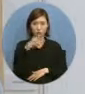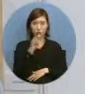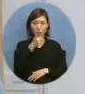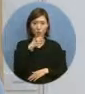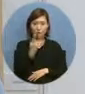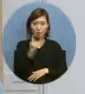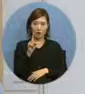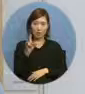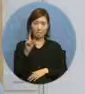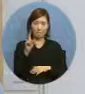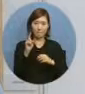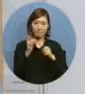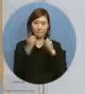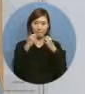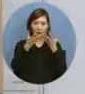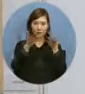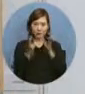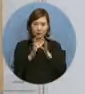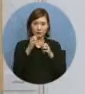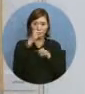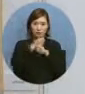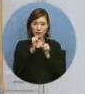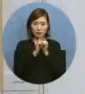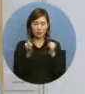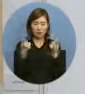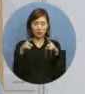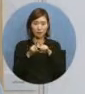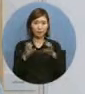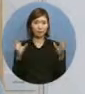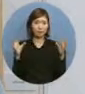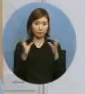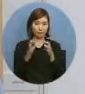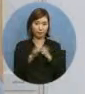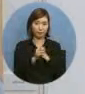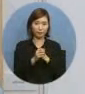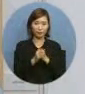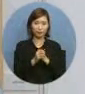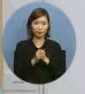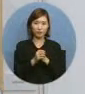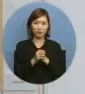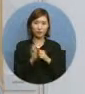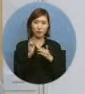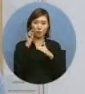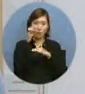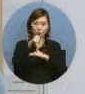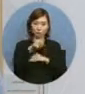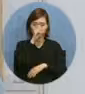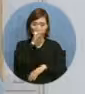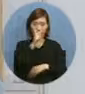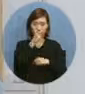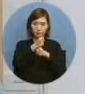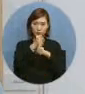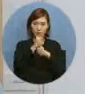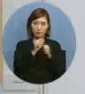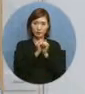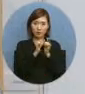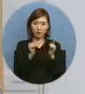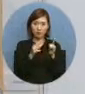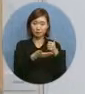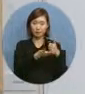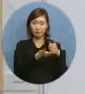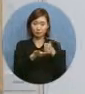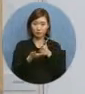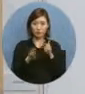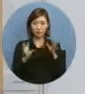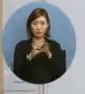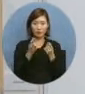창작소 작가분들이 항상 꼭 참여를 하고 있습니다. 그리고 이렇게 또 외부에 또 좋은 작가분들을 또 초대를